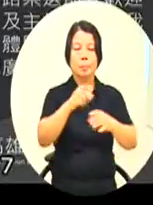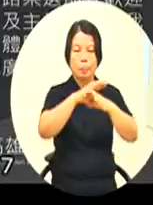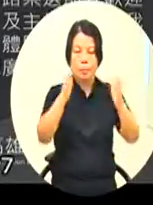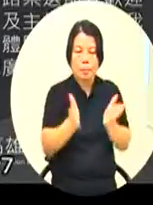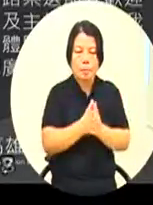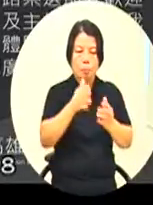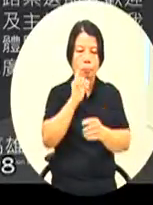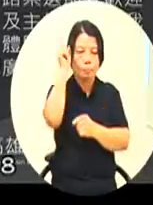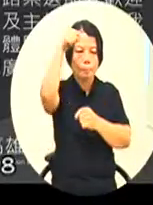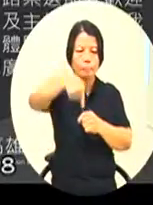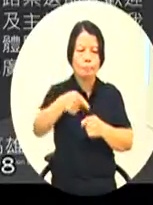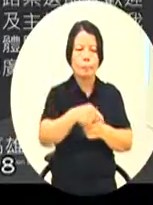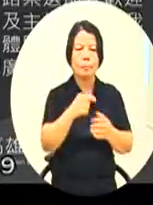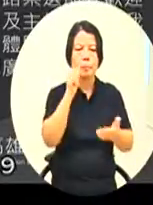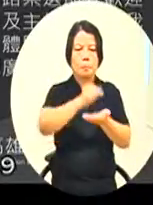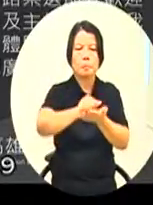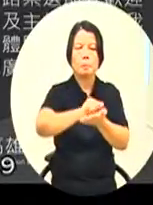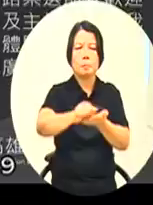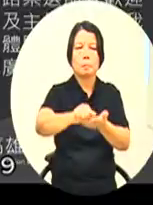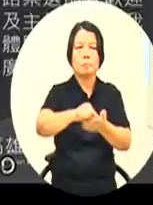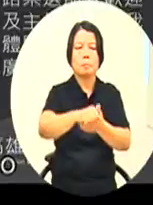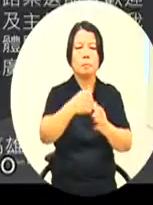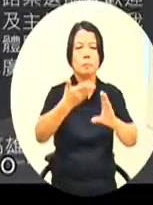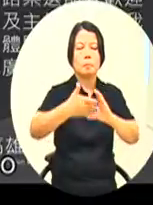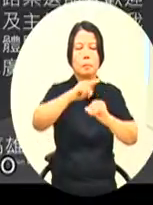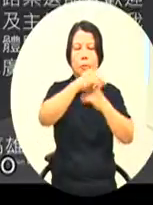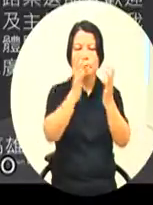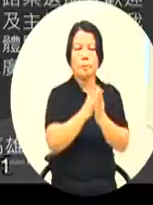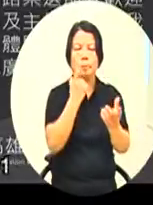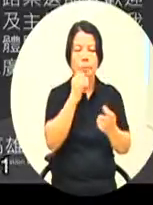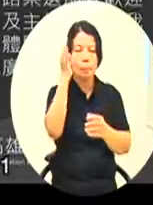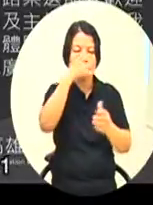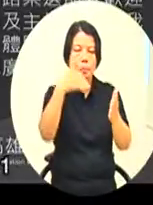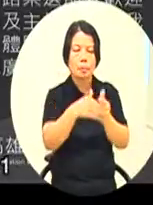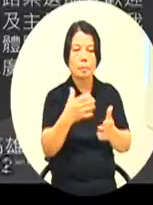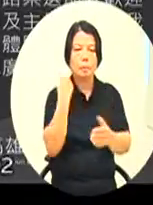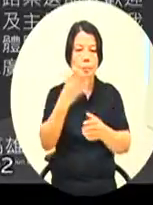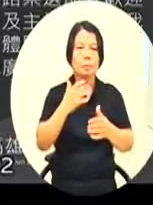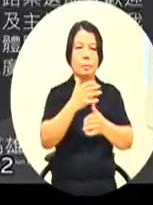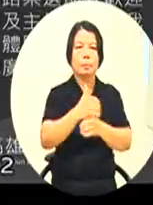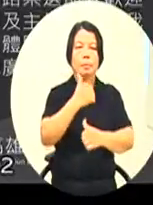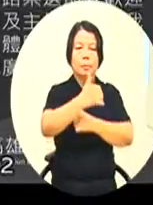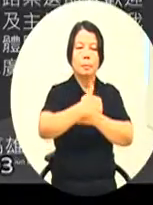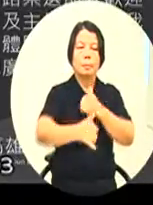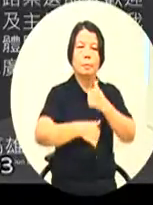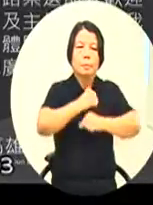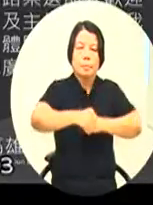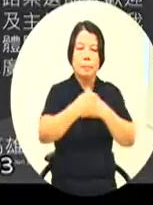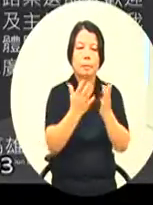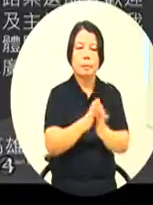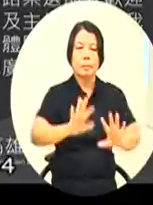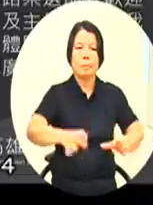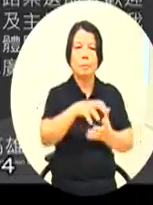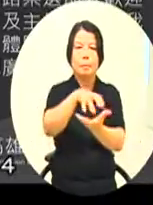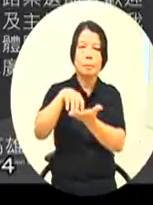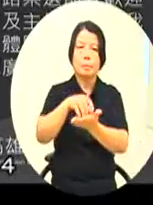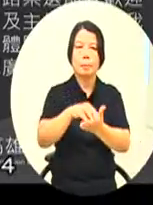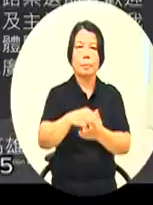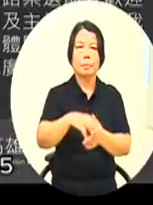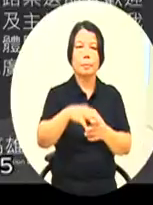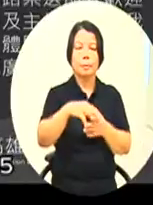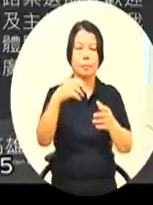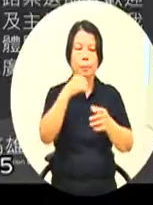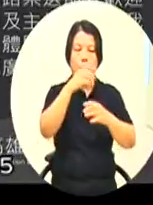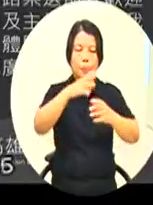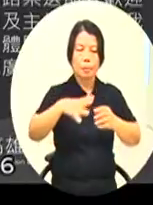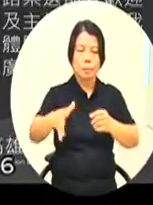体，但是呢我们也希望能够透过在现代时代替他找到新的生命，今年特地来办理高雄广播节的活动，跟我们全